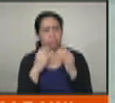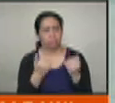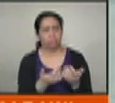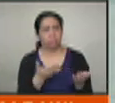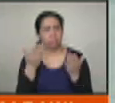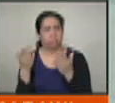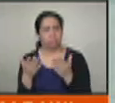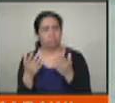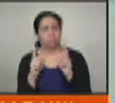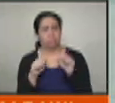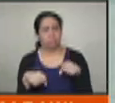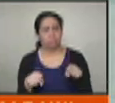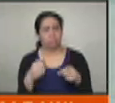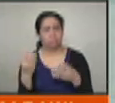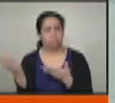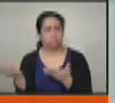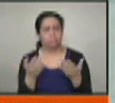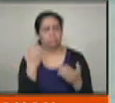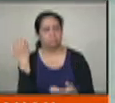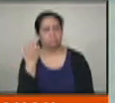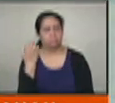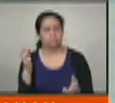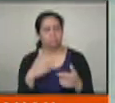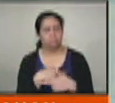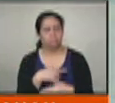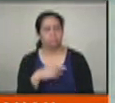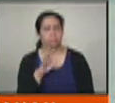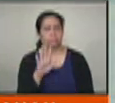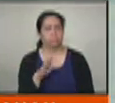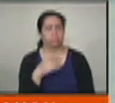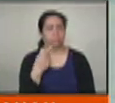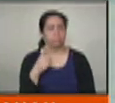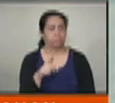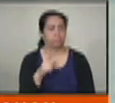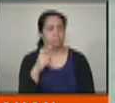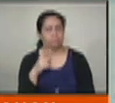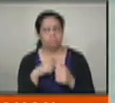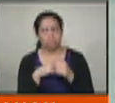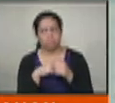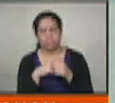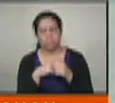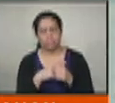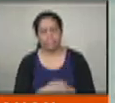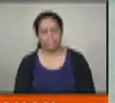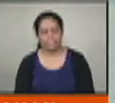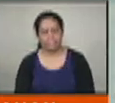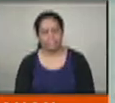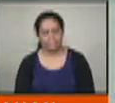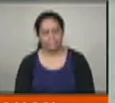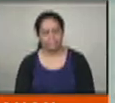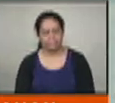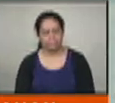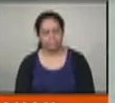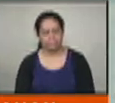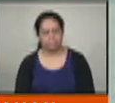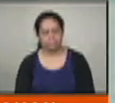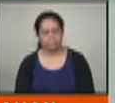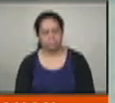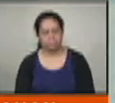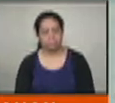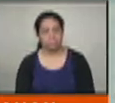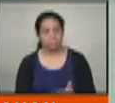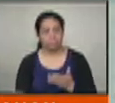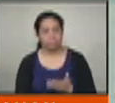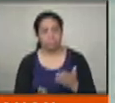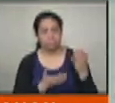sa tricycle at dalhin sa emergency room? Hindi po, ganito po. Una po sa akin po, ano po, bibigay ko po sa inyo. Itatakbo ko po